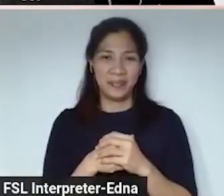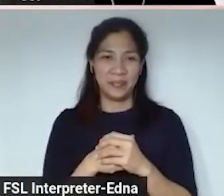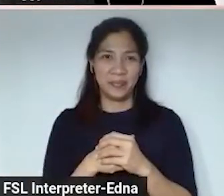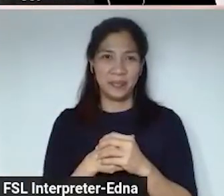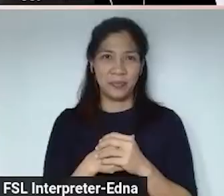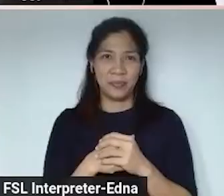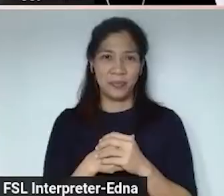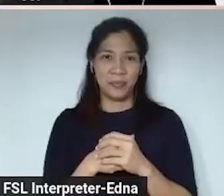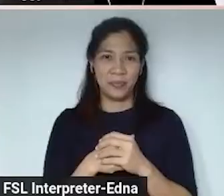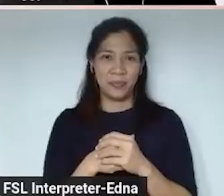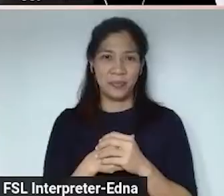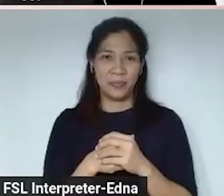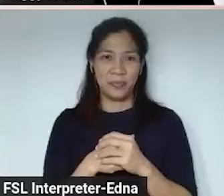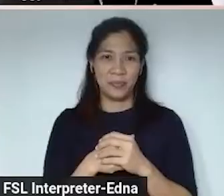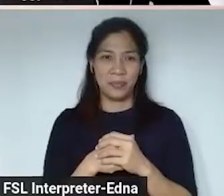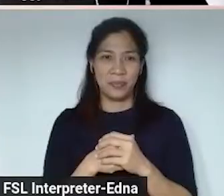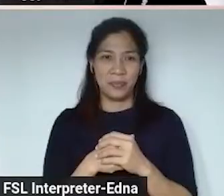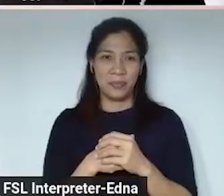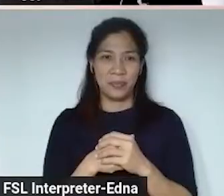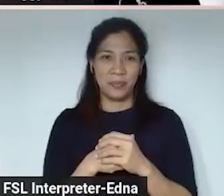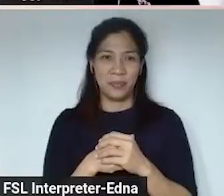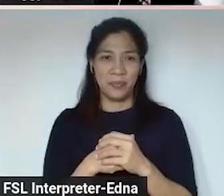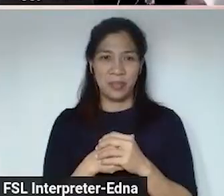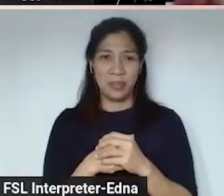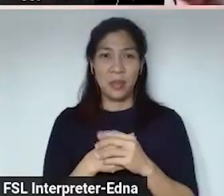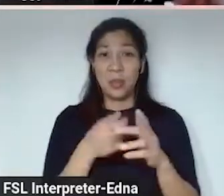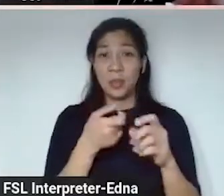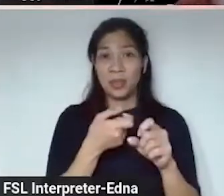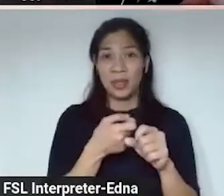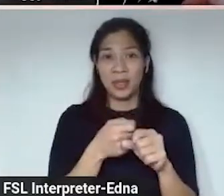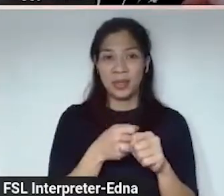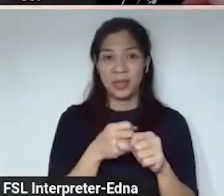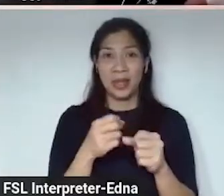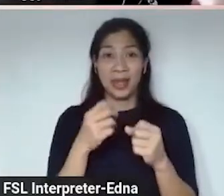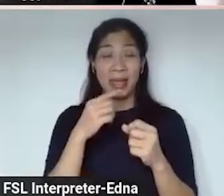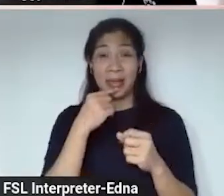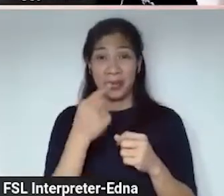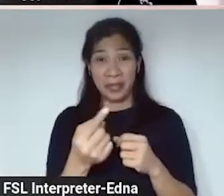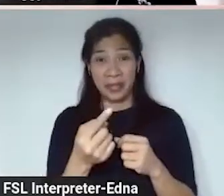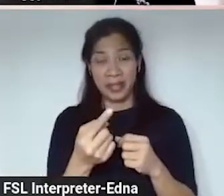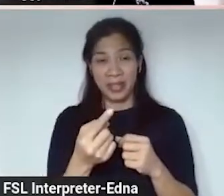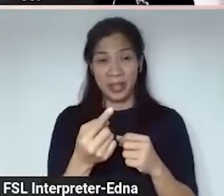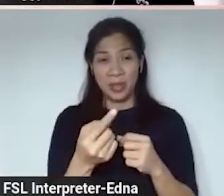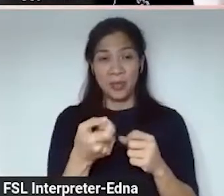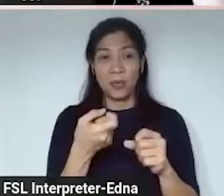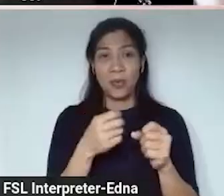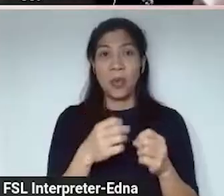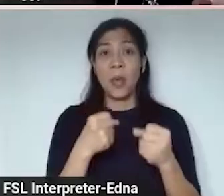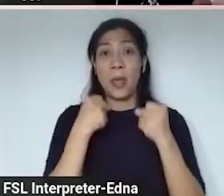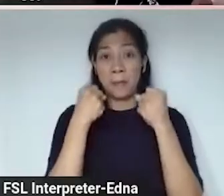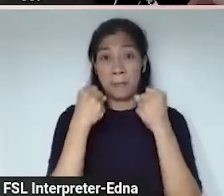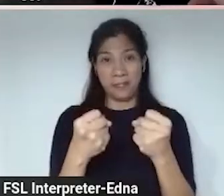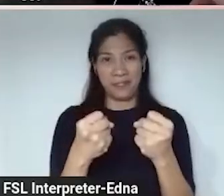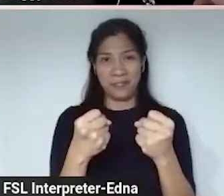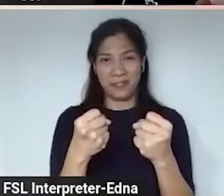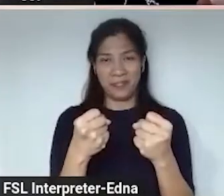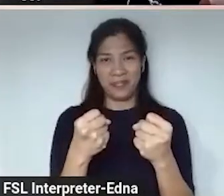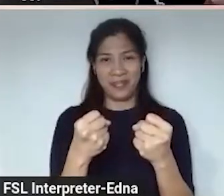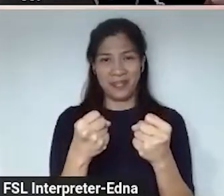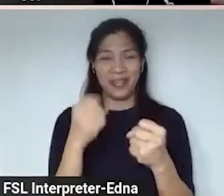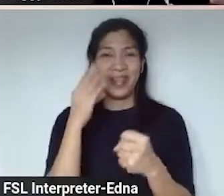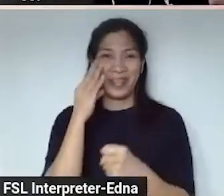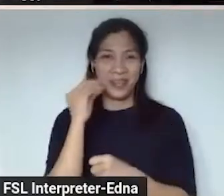from yung, kasi kanina na-mention ni Sermon yung empowerment na na-experience niya from